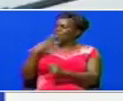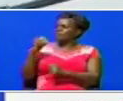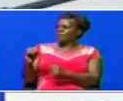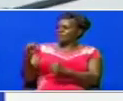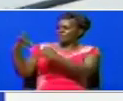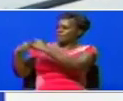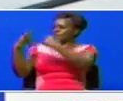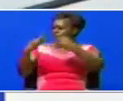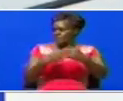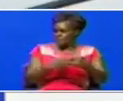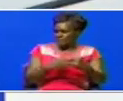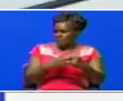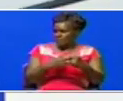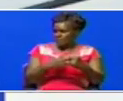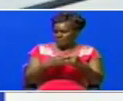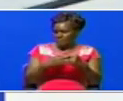912,588,